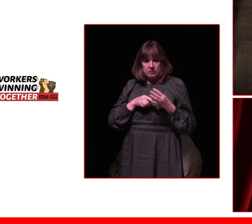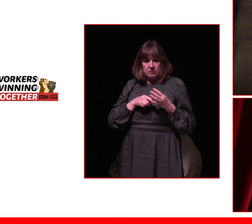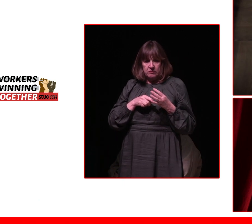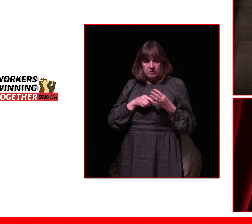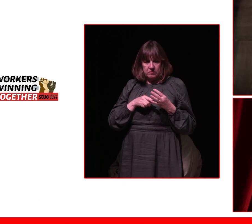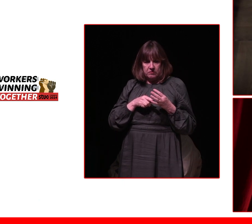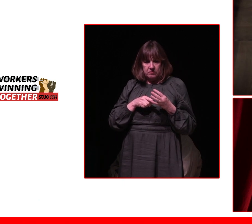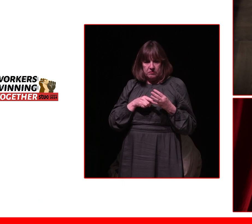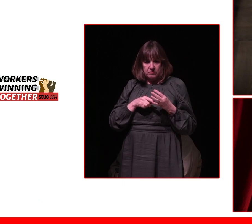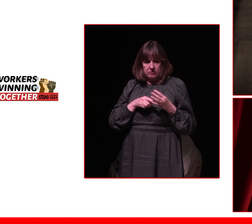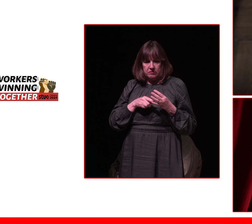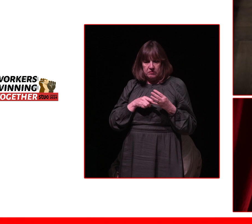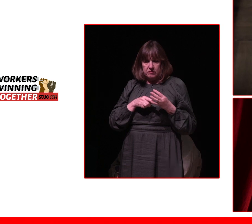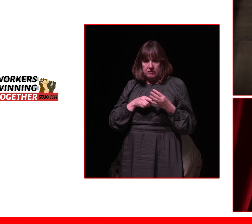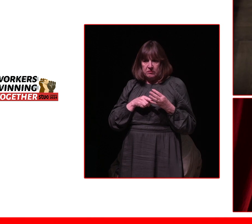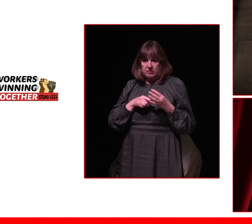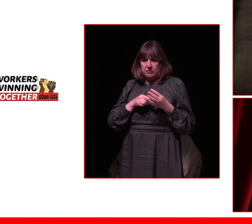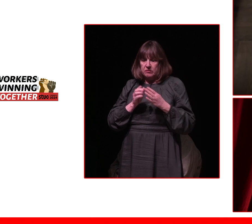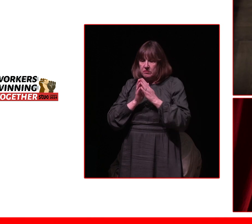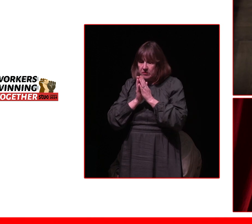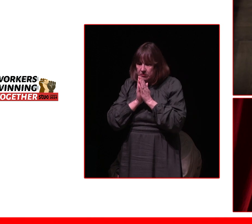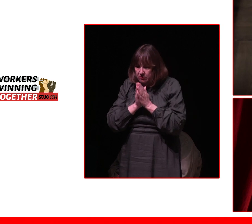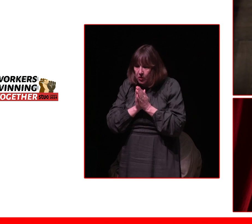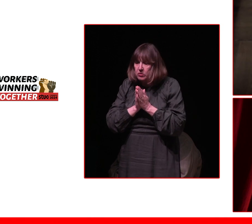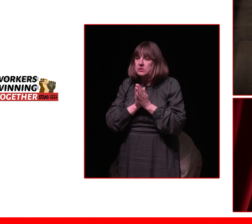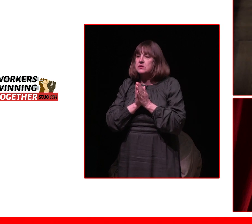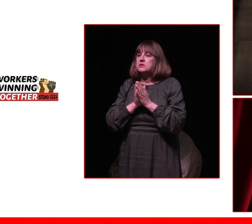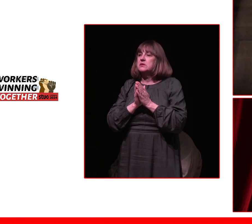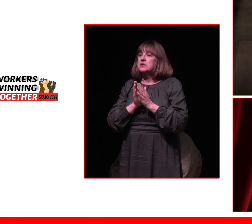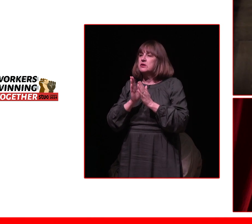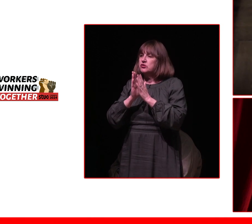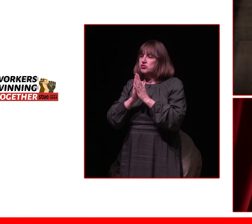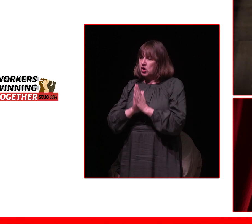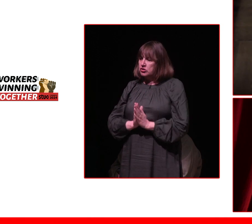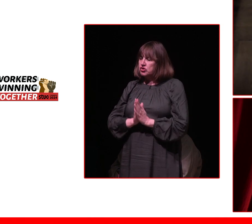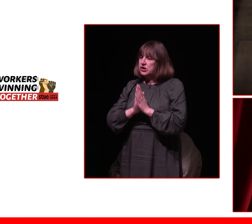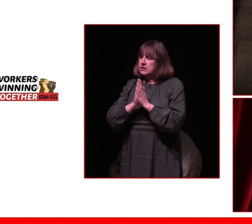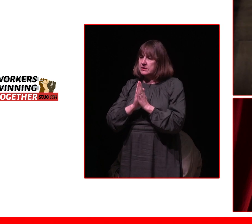جوامع، mosques, churches,